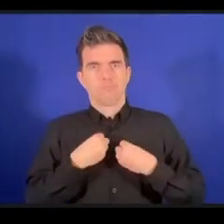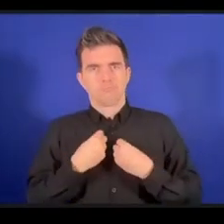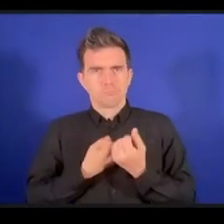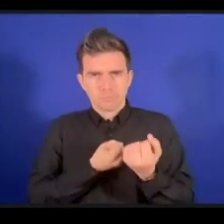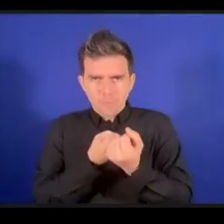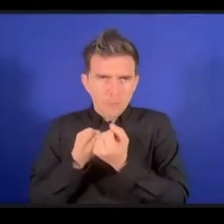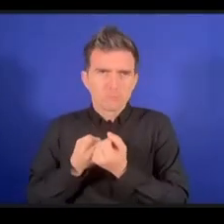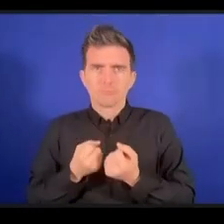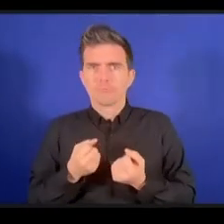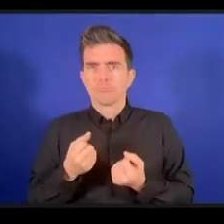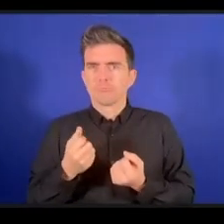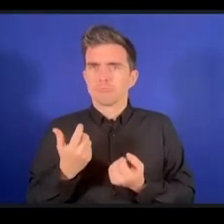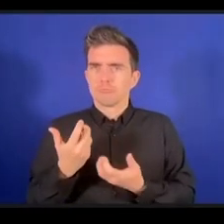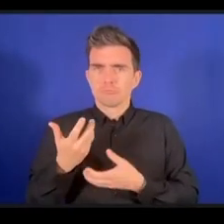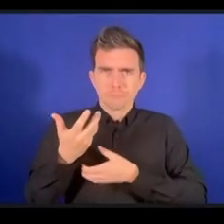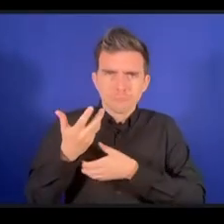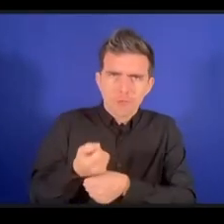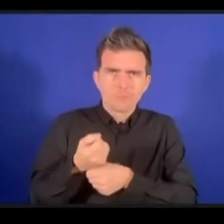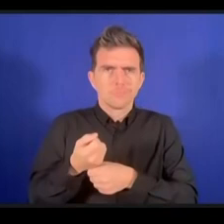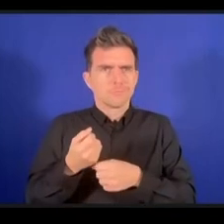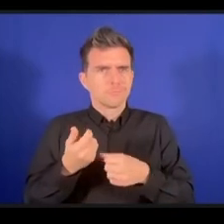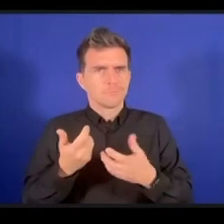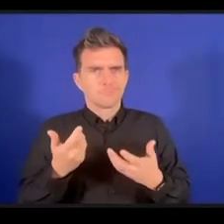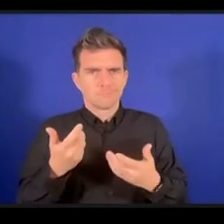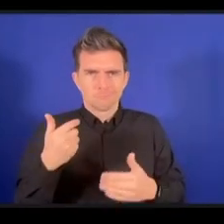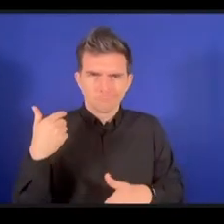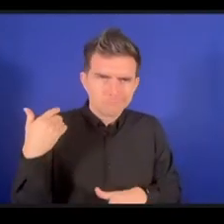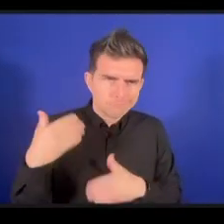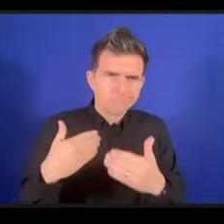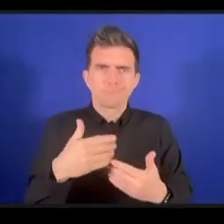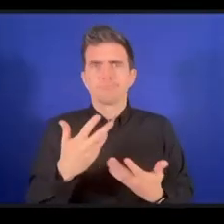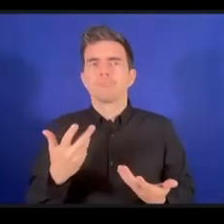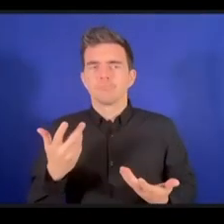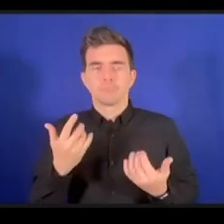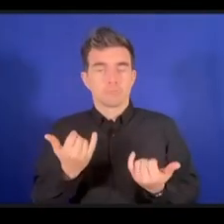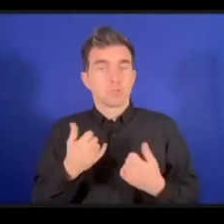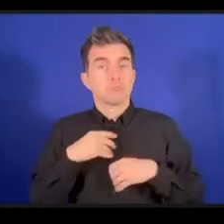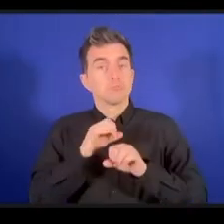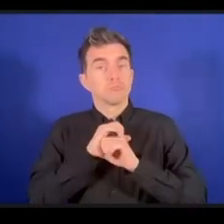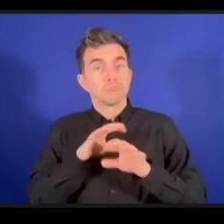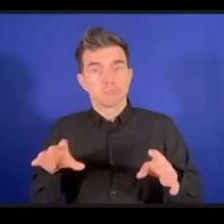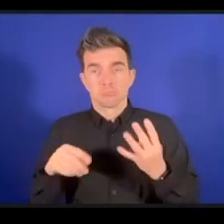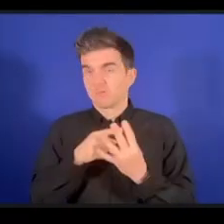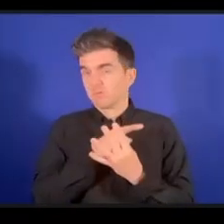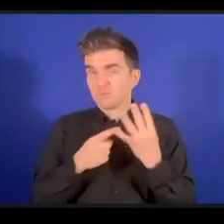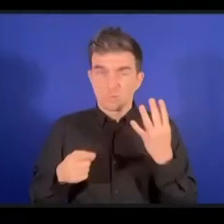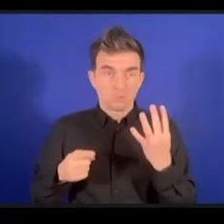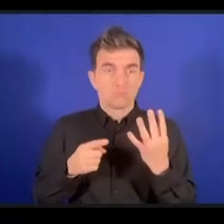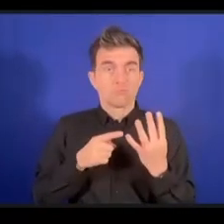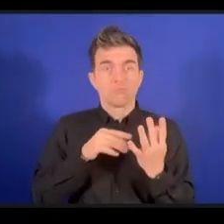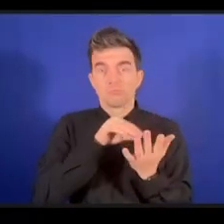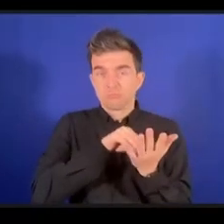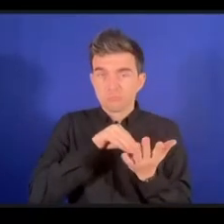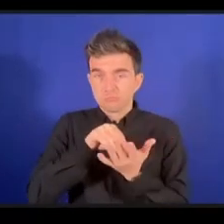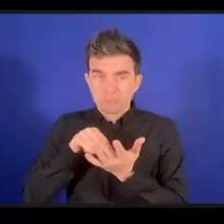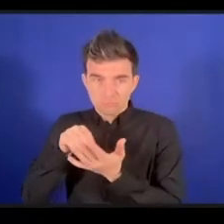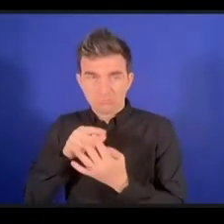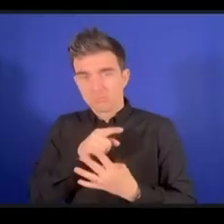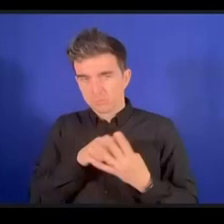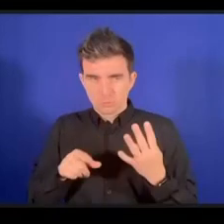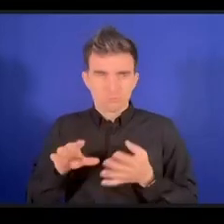布了四个报告，我们的动态联盟联合体呢做了大量的实质性的工作。